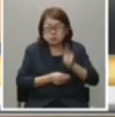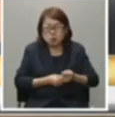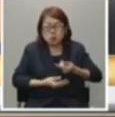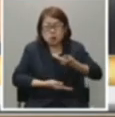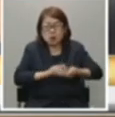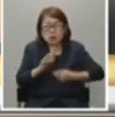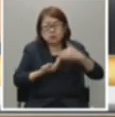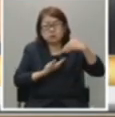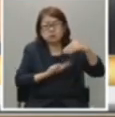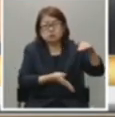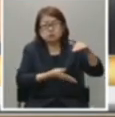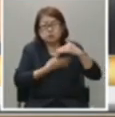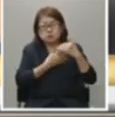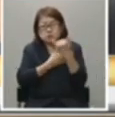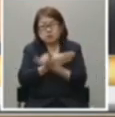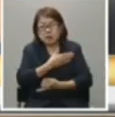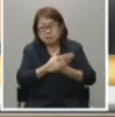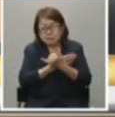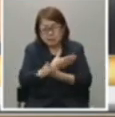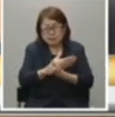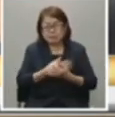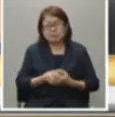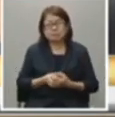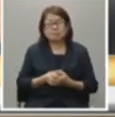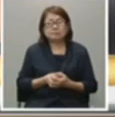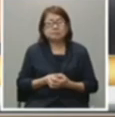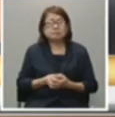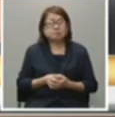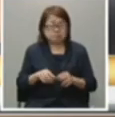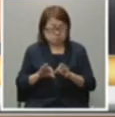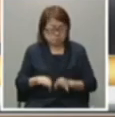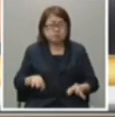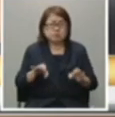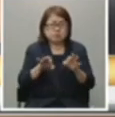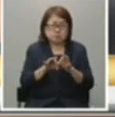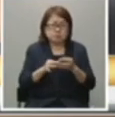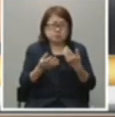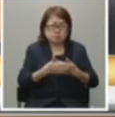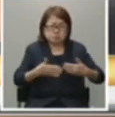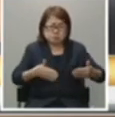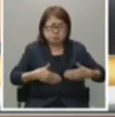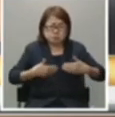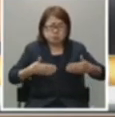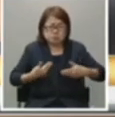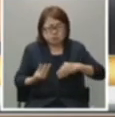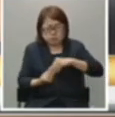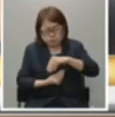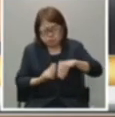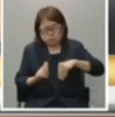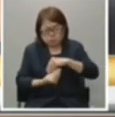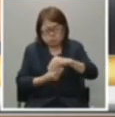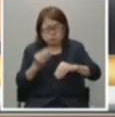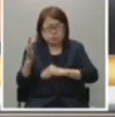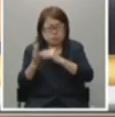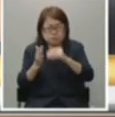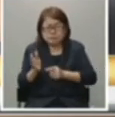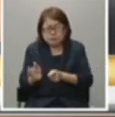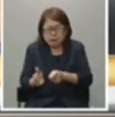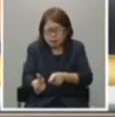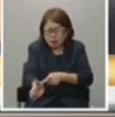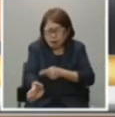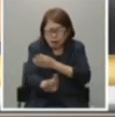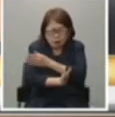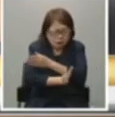ศซึ่งเป็นเหมือนเส้นเลือดใหญ่ที่หล่อเลี้ยงเศรษฐกิจไทยมาเป็นระยะเวลาหลายทศวรรษ